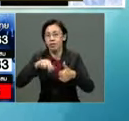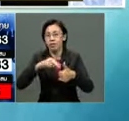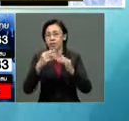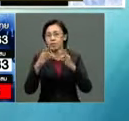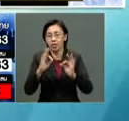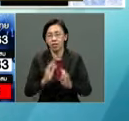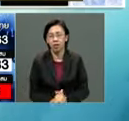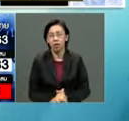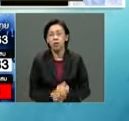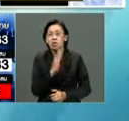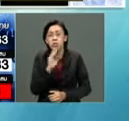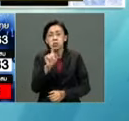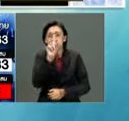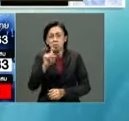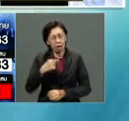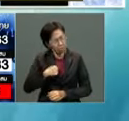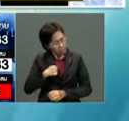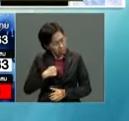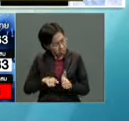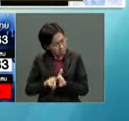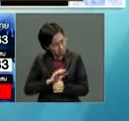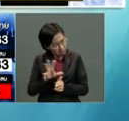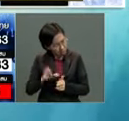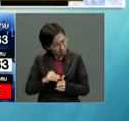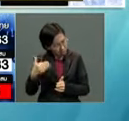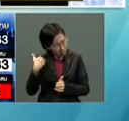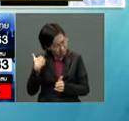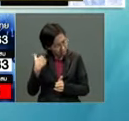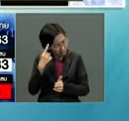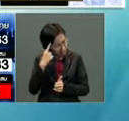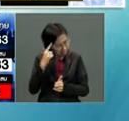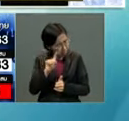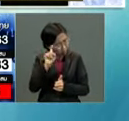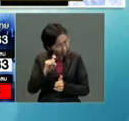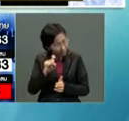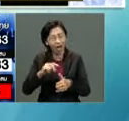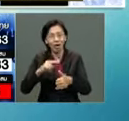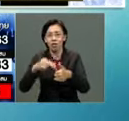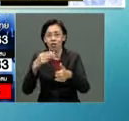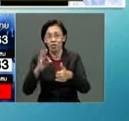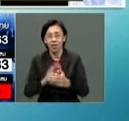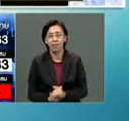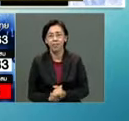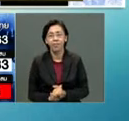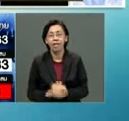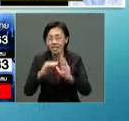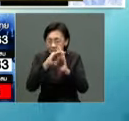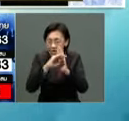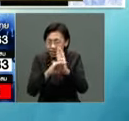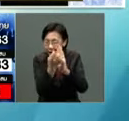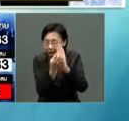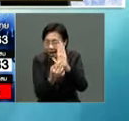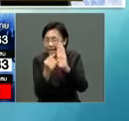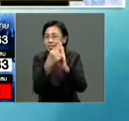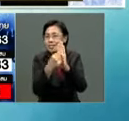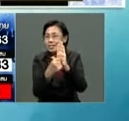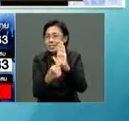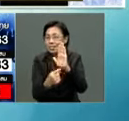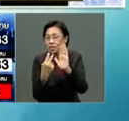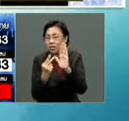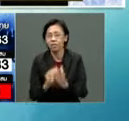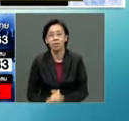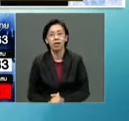งสัยนะครับก็ได้เลยนะครับอันนี้ต้องเข้าเกณฑ์ของ PUI นิดหน่อยเท่านั้นเองซึ่งไม่ได้มีข้ออะไรมากมายนะครับก็นำเรียนว่า